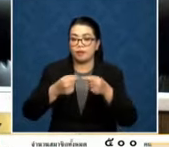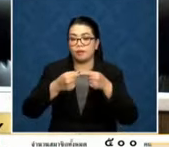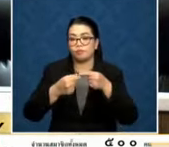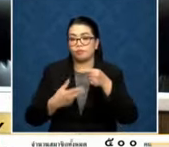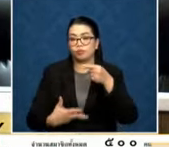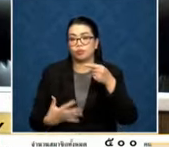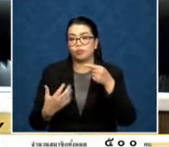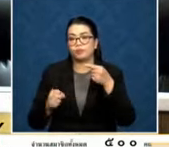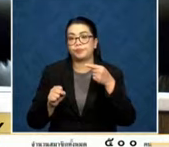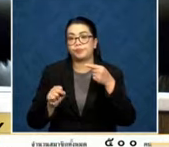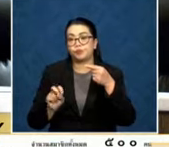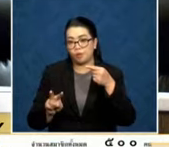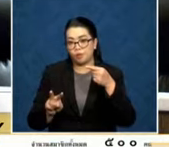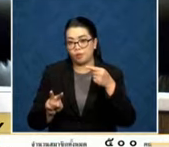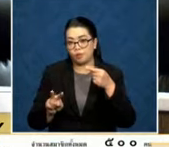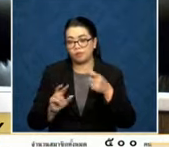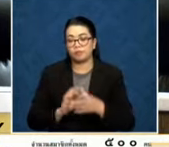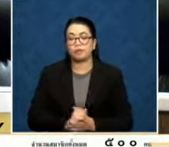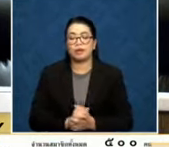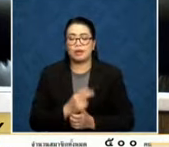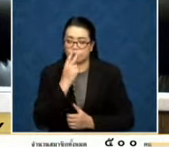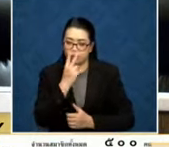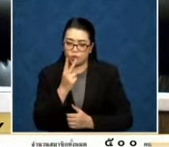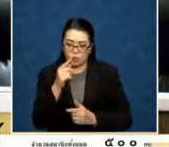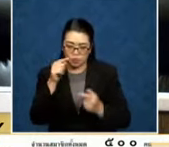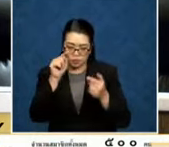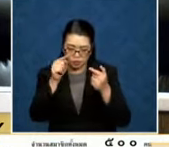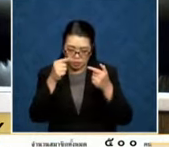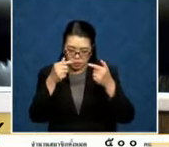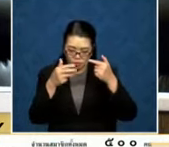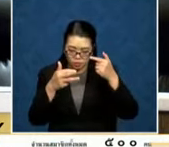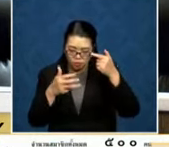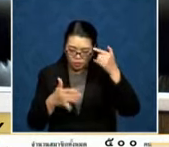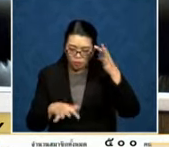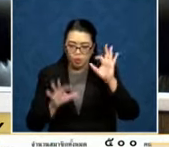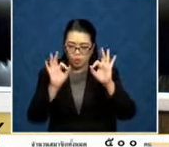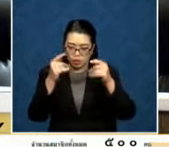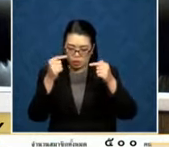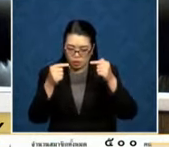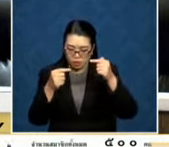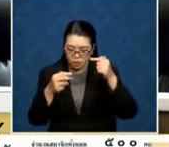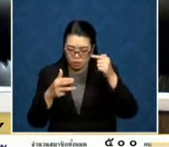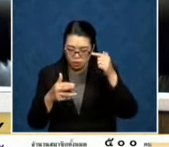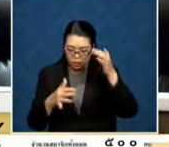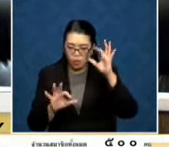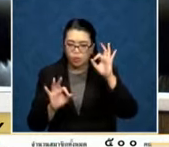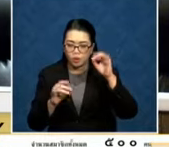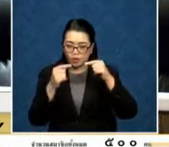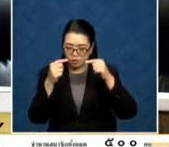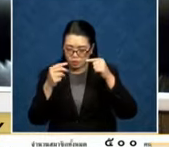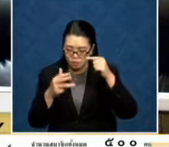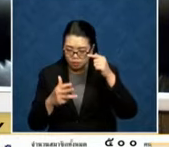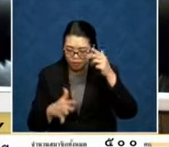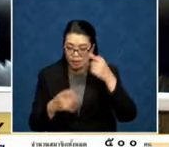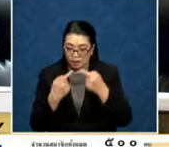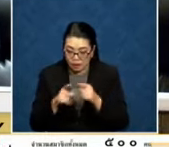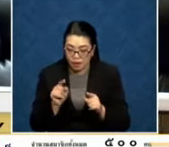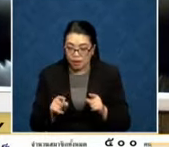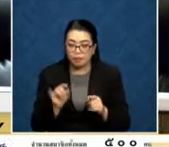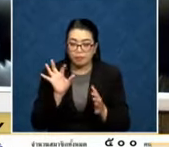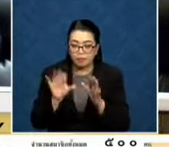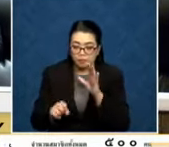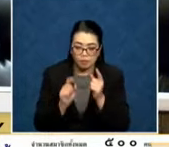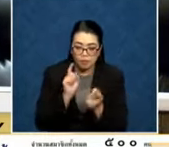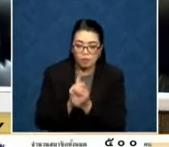รายการผมผมก็เห็นด้วยครับในรายการบางรายการเนี่ยเราไม่ว่ากันไม่ว่ากันอีกแล้วนะครับเพราะอะไรรู้มครับมัน